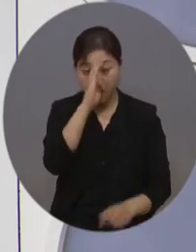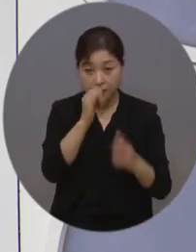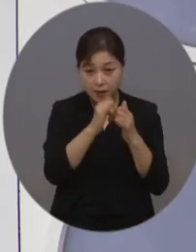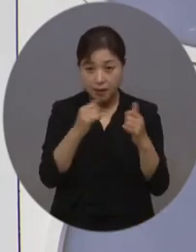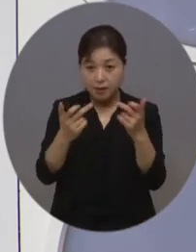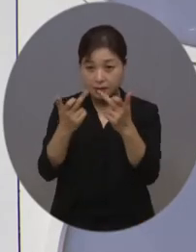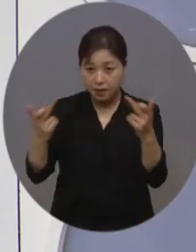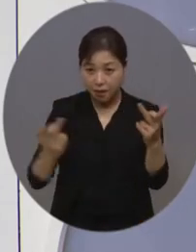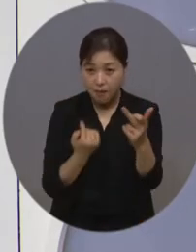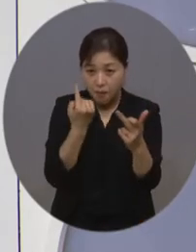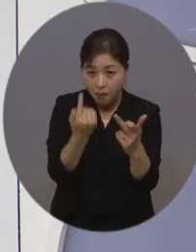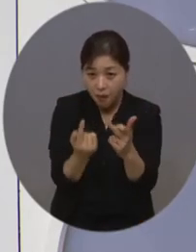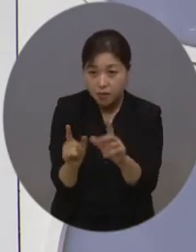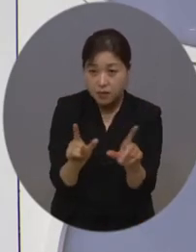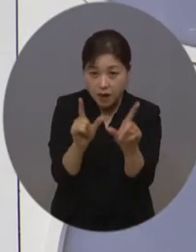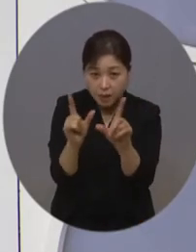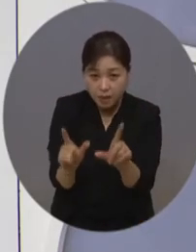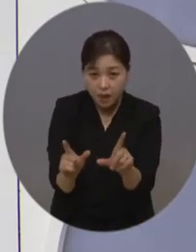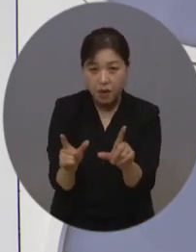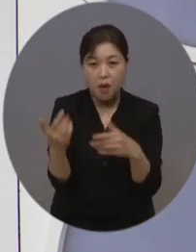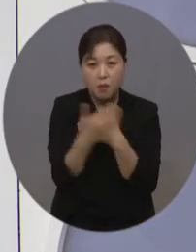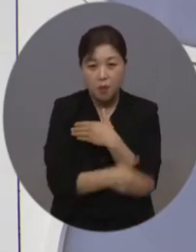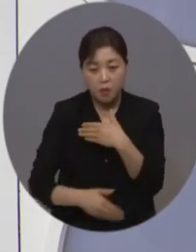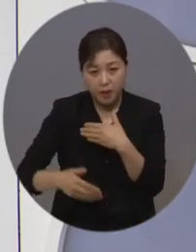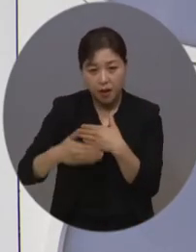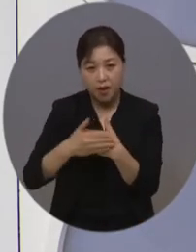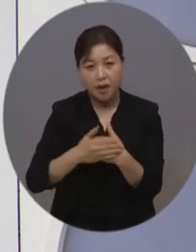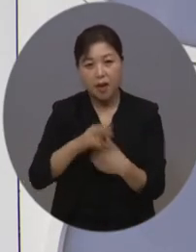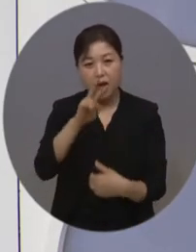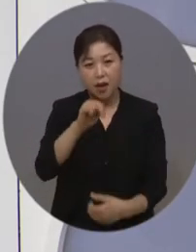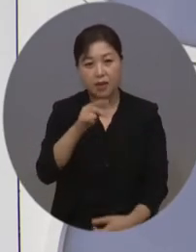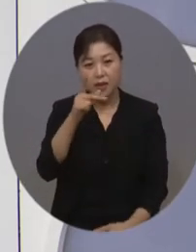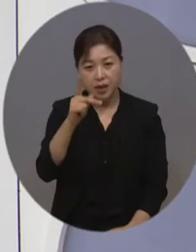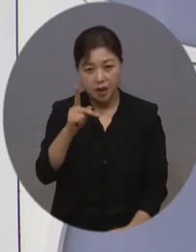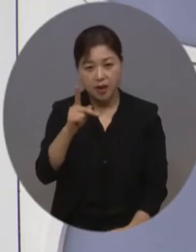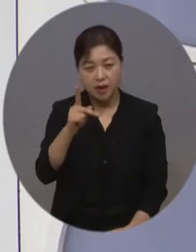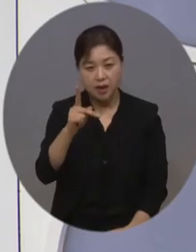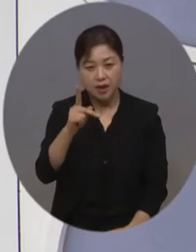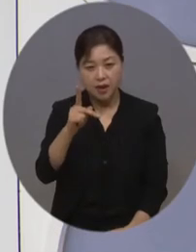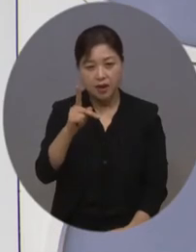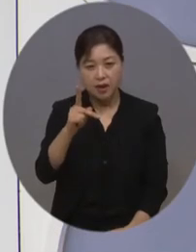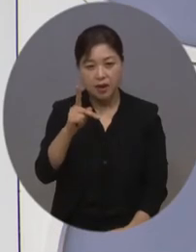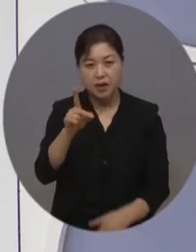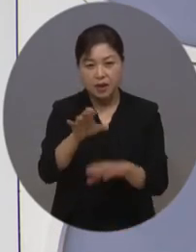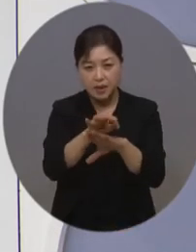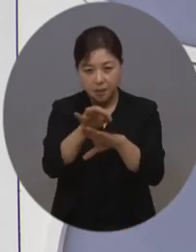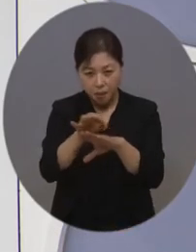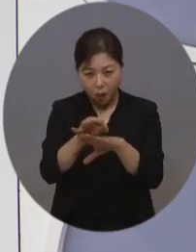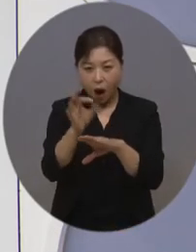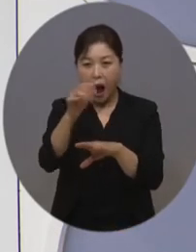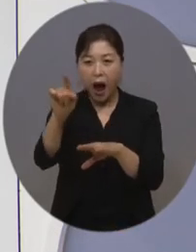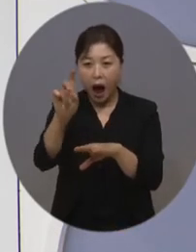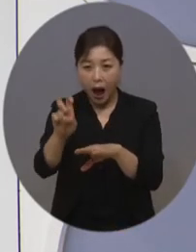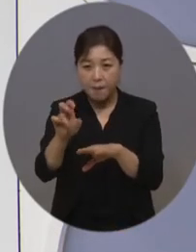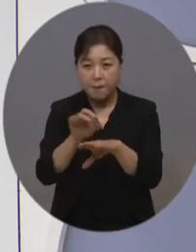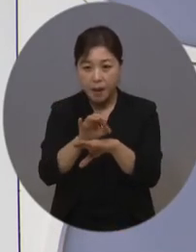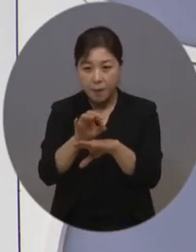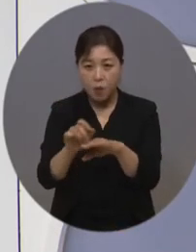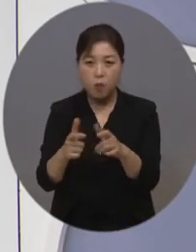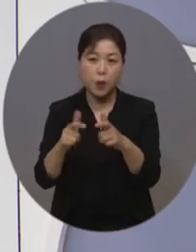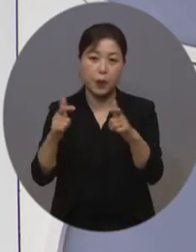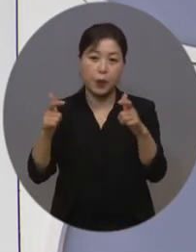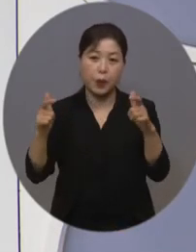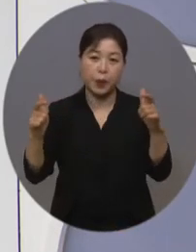있어도 이게 정말 NK세포가 그 암 세포를 잡아먹는 세포 아닙니까? 그 NK세포가 증가한다. 하는